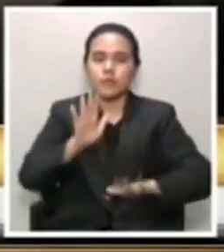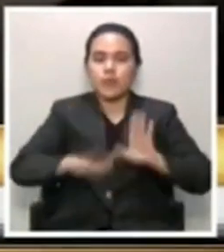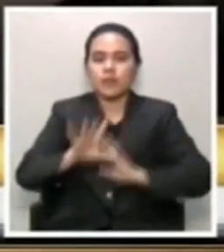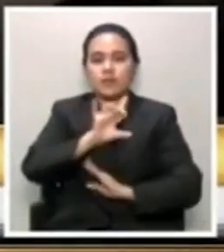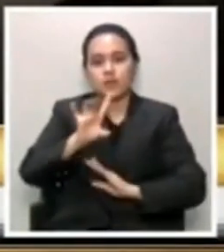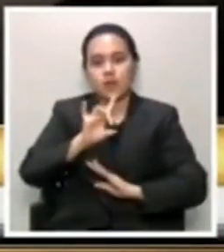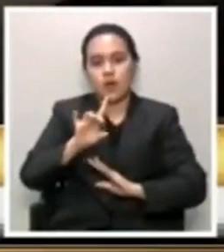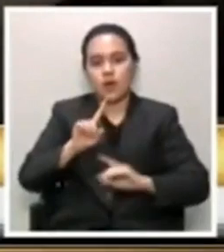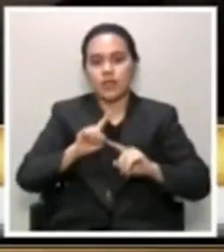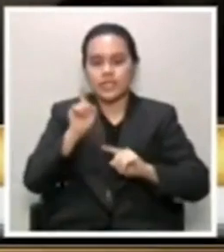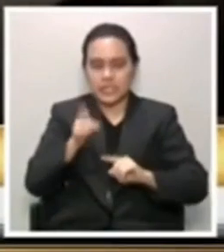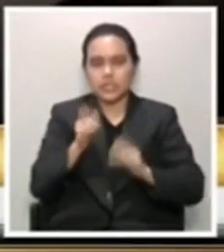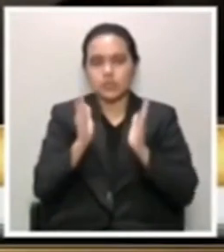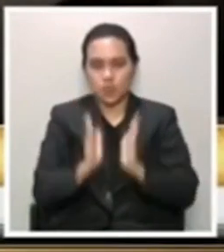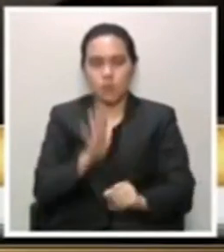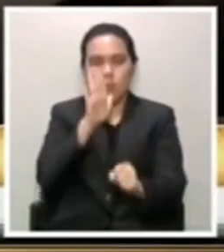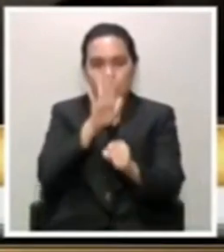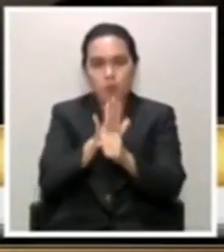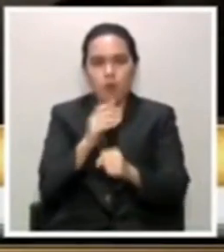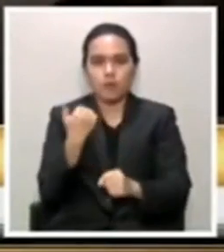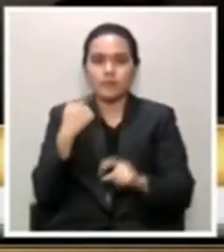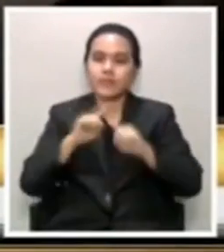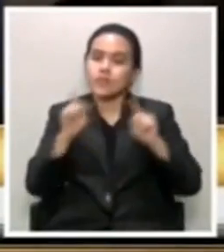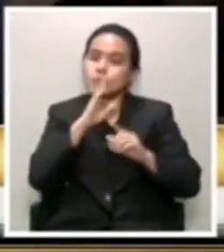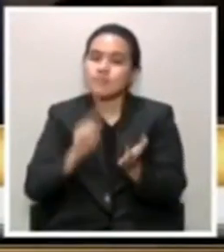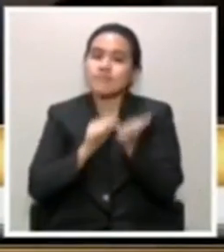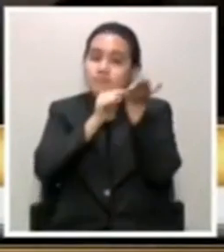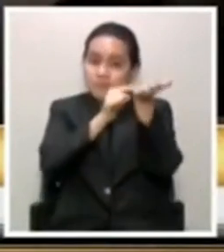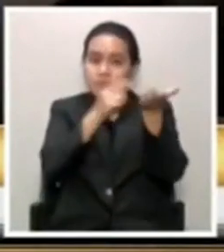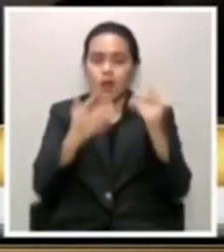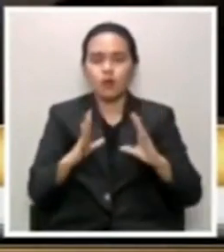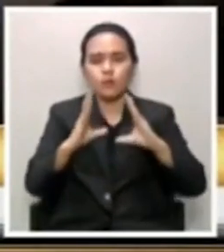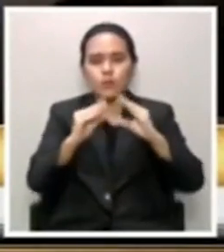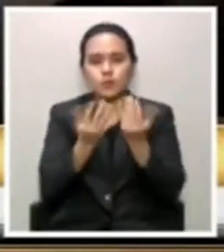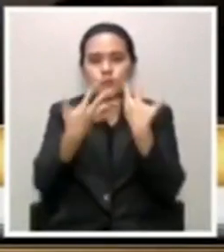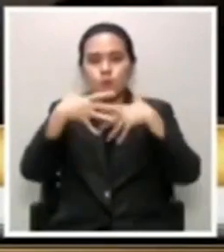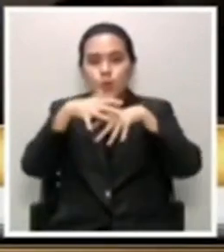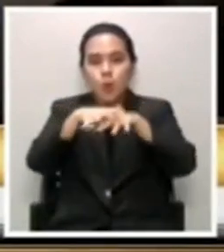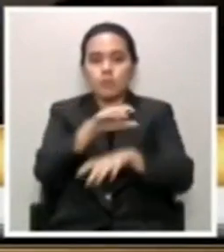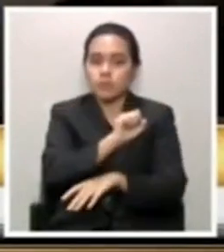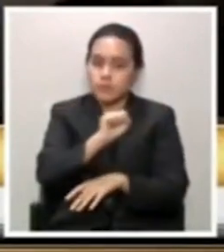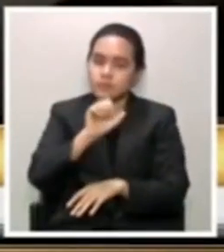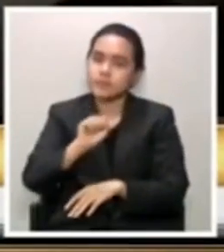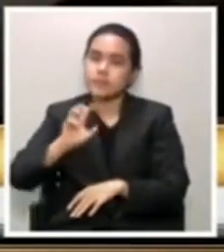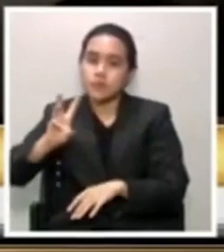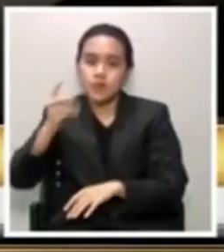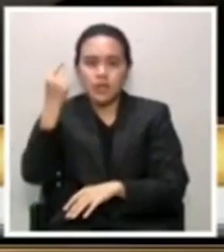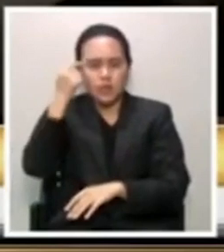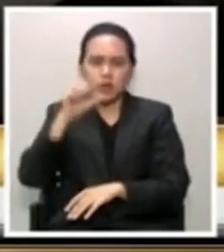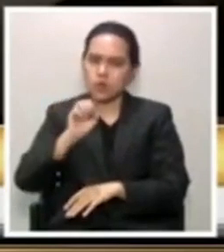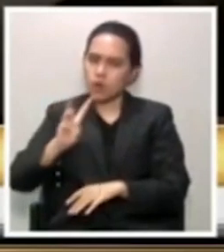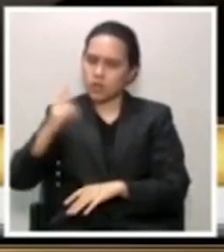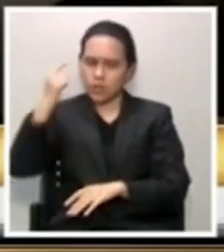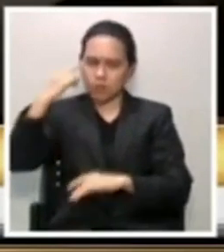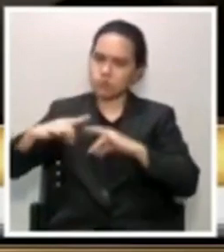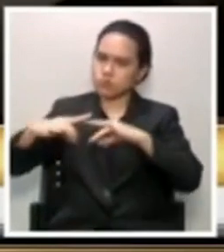ริงๆเสียงเรามีมากพอแต่เราก็ทราบดีว่าถ้าเราเสนอเข้าไปและประชุมร่วมกัน2สภาก็เป็นไปได้ว่าวุฒิสภาอาจจะขัดขวางไม่ให้เ